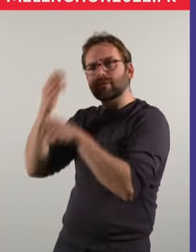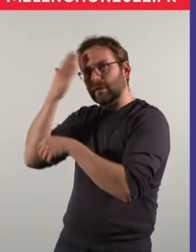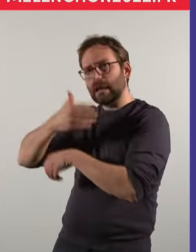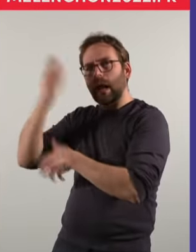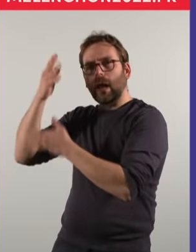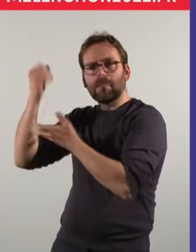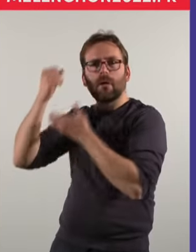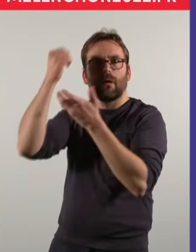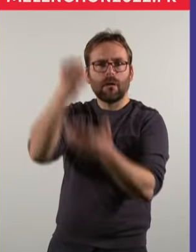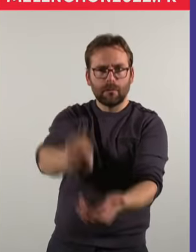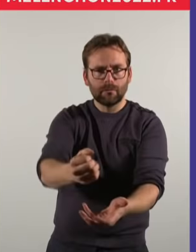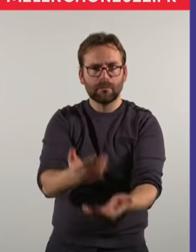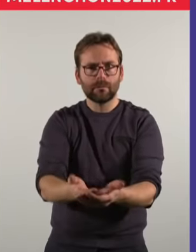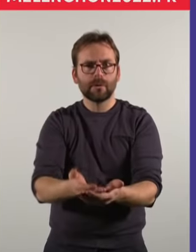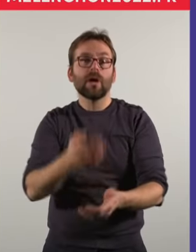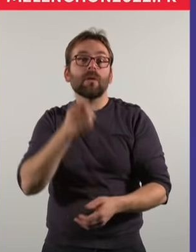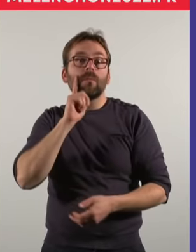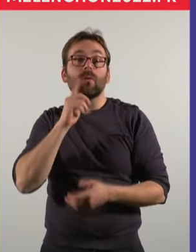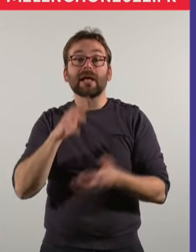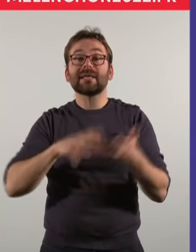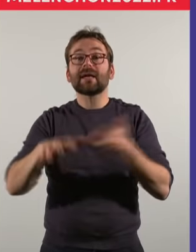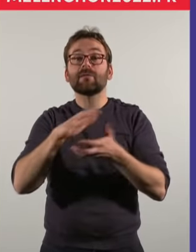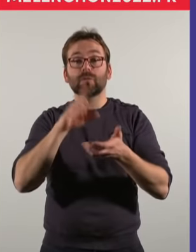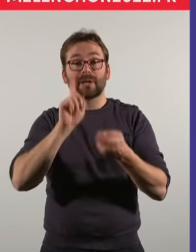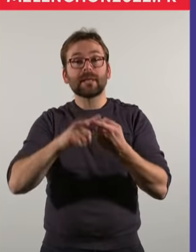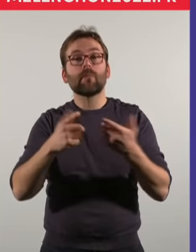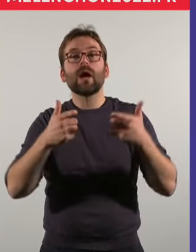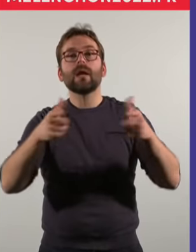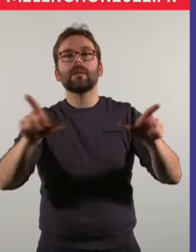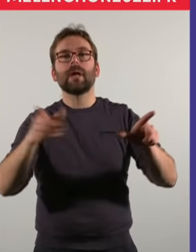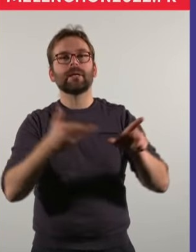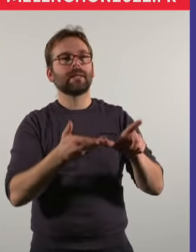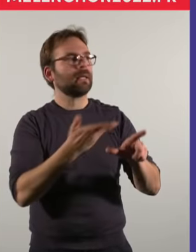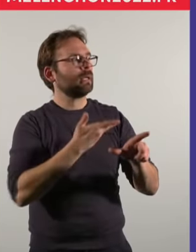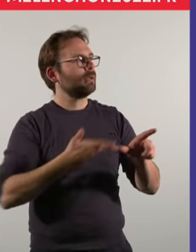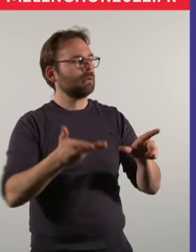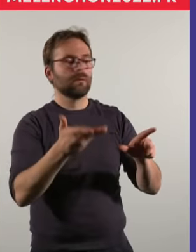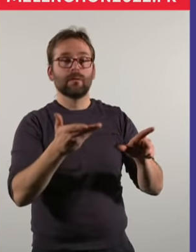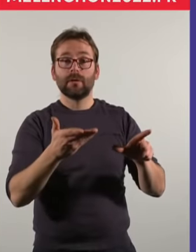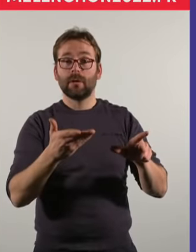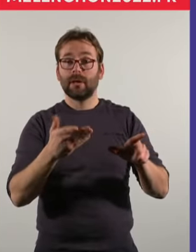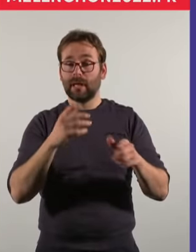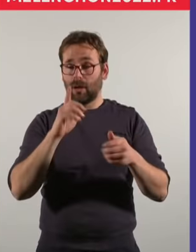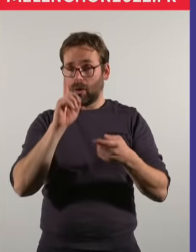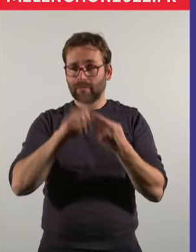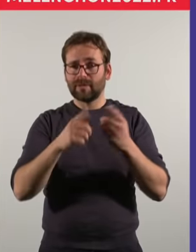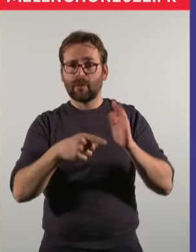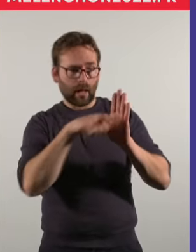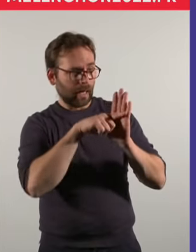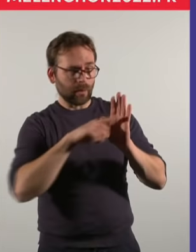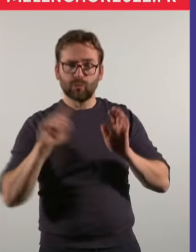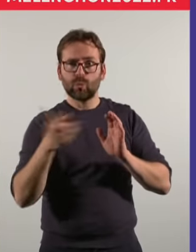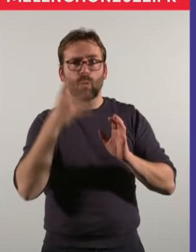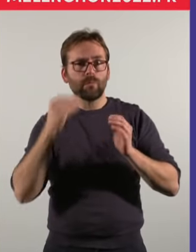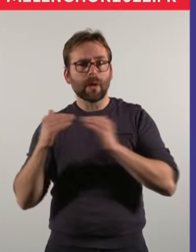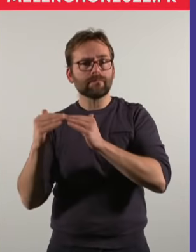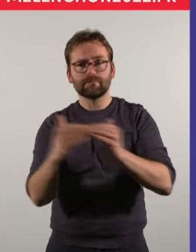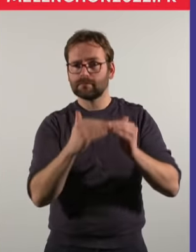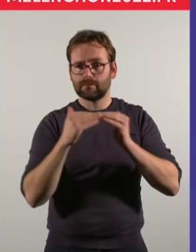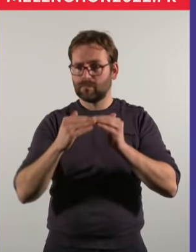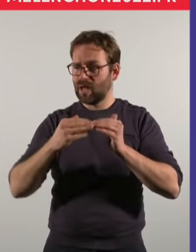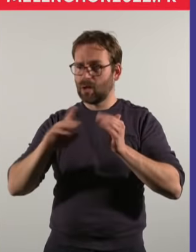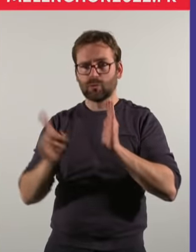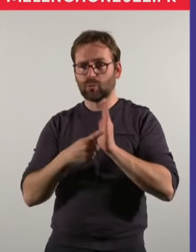que c'est la révolution de notre liberté. C'est celle qui a posé le fait que chaque être humain était semblable à l'autre et que donc il avait des droits